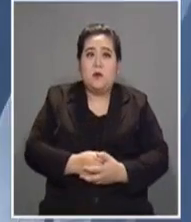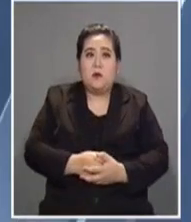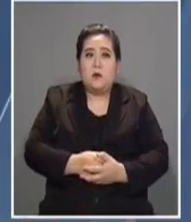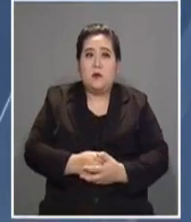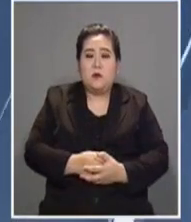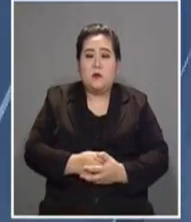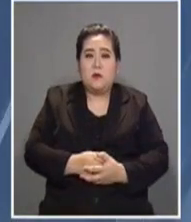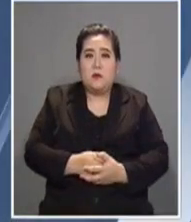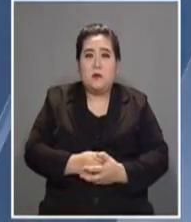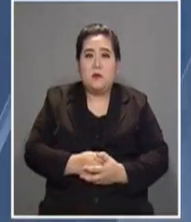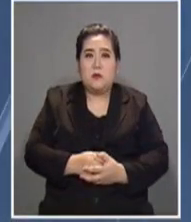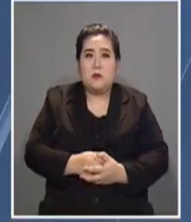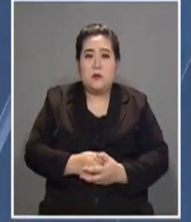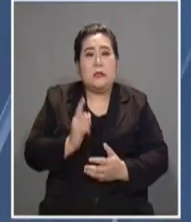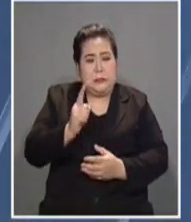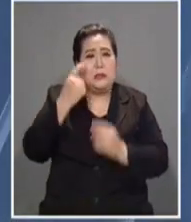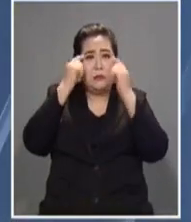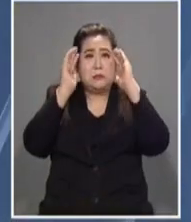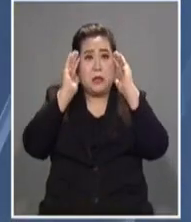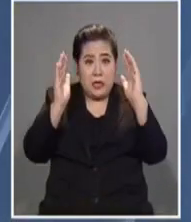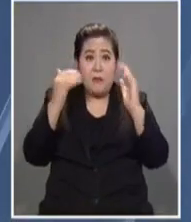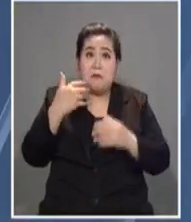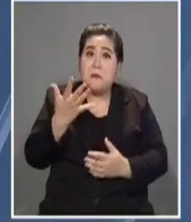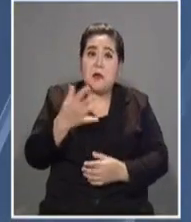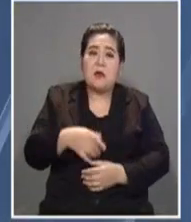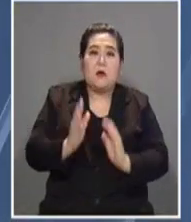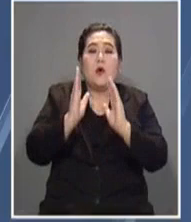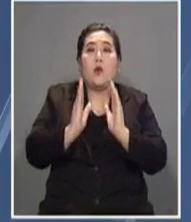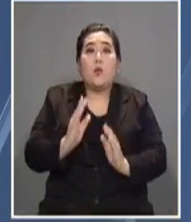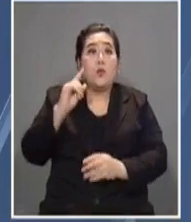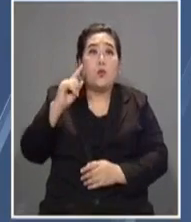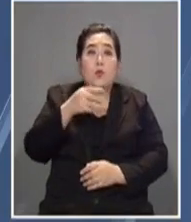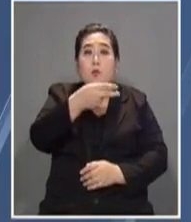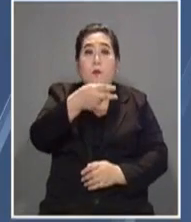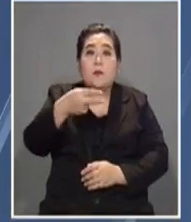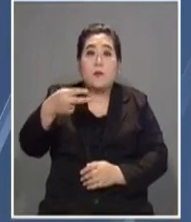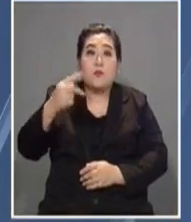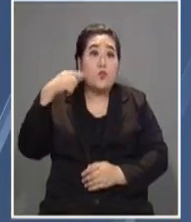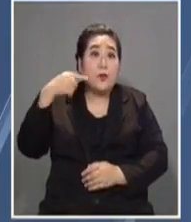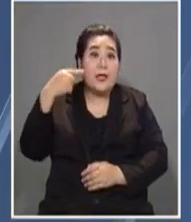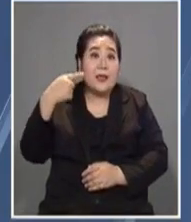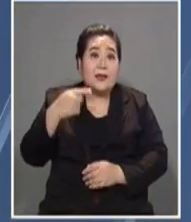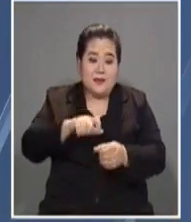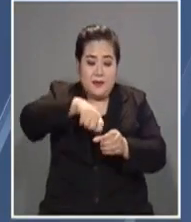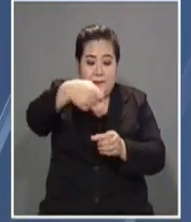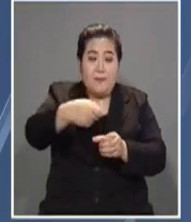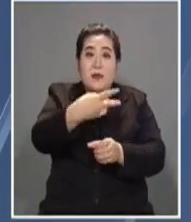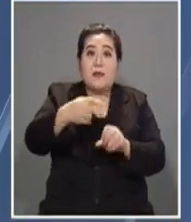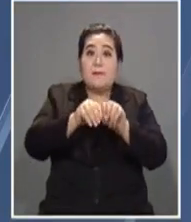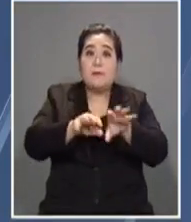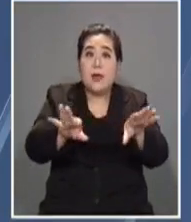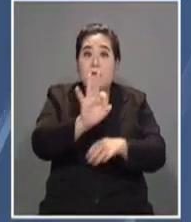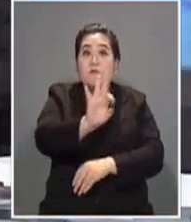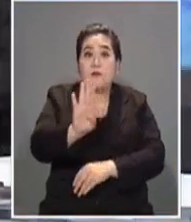ายต่อ ไม่ได้ตั้งใจอยู่แล้ว ตามที่เขาโพสต์มาเนี่ยนะฮะคุณ สุรันทิพย ์คนที่โพสต์นะฮะ ค่ะ